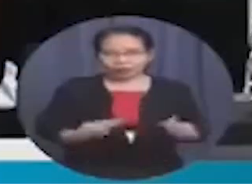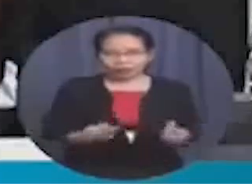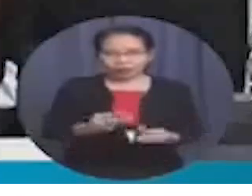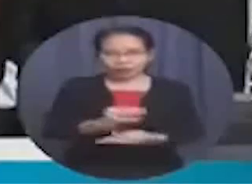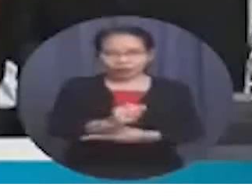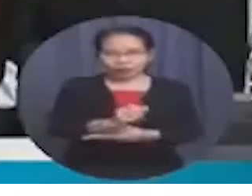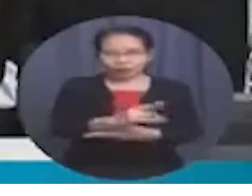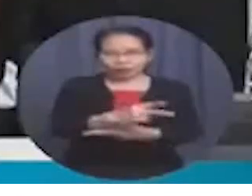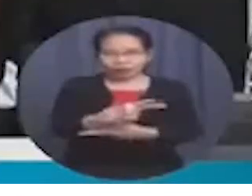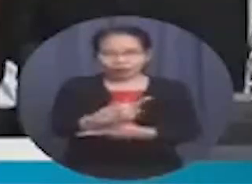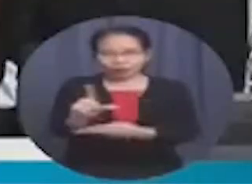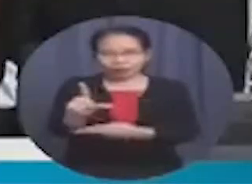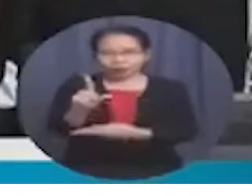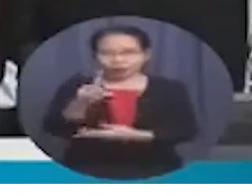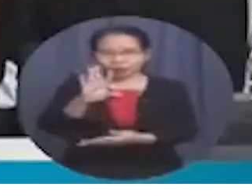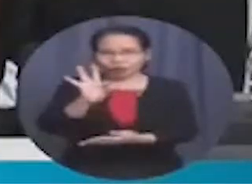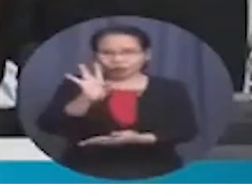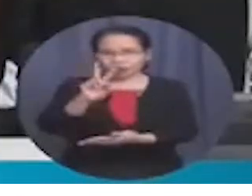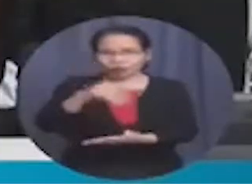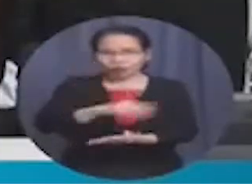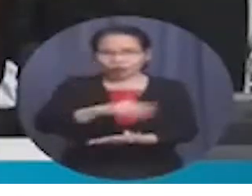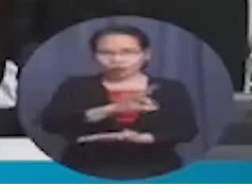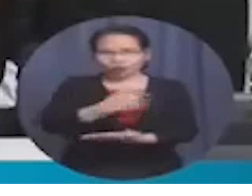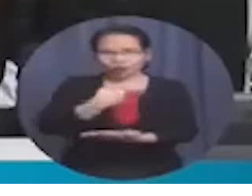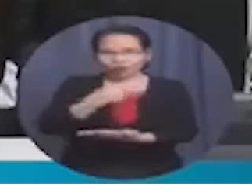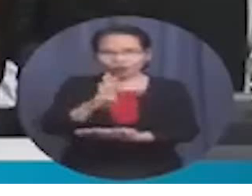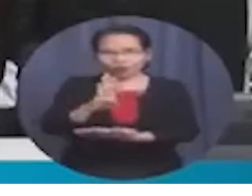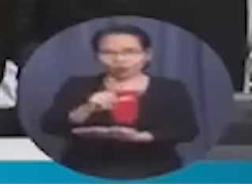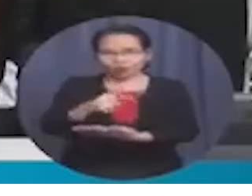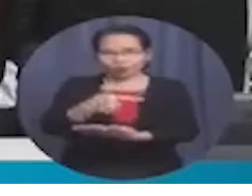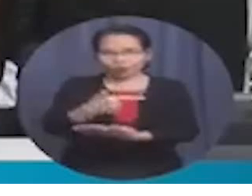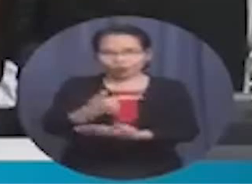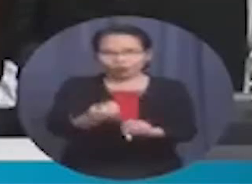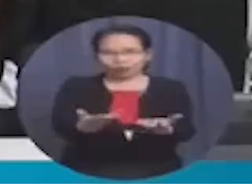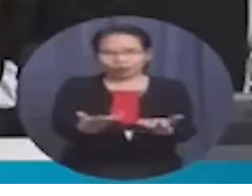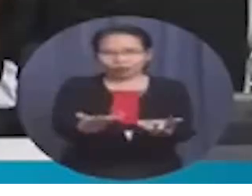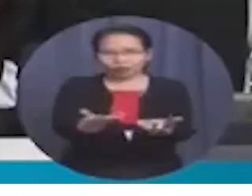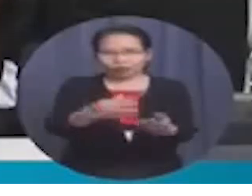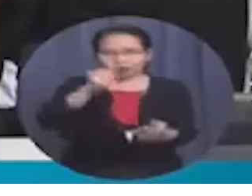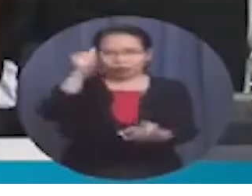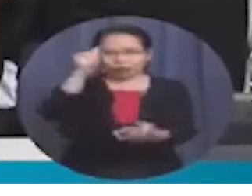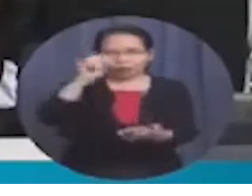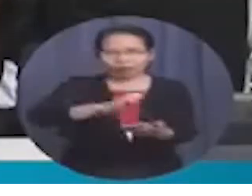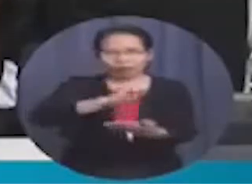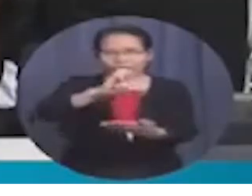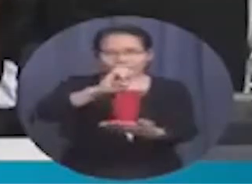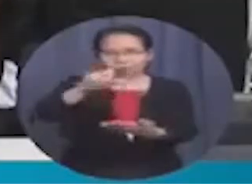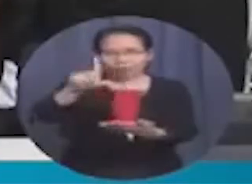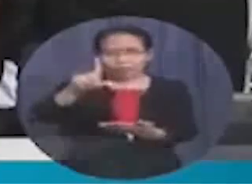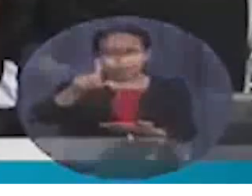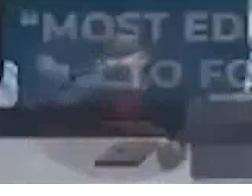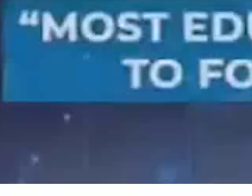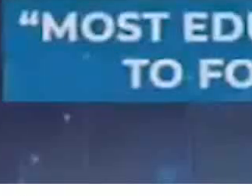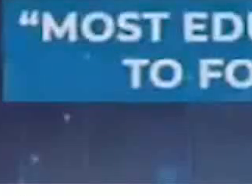Mashable 2009, ang aking blog site pinagkalooban ng most educational to